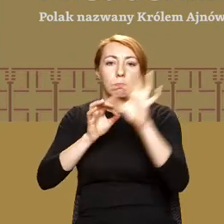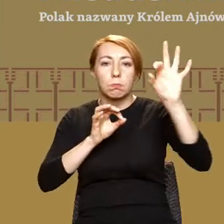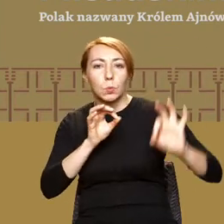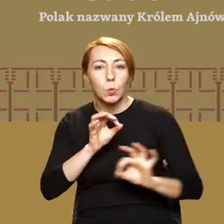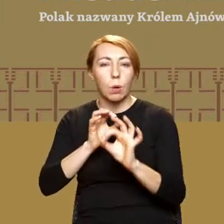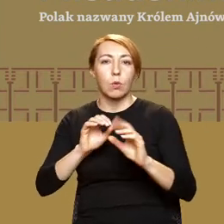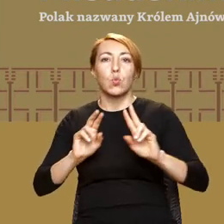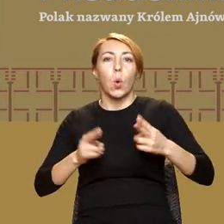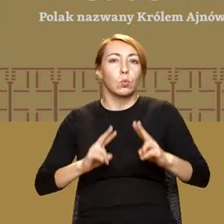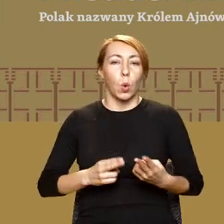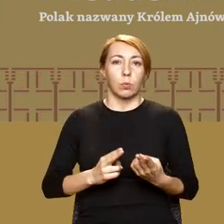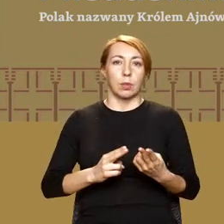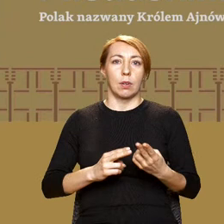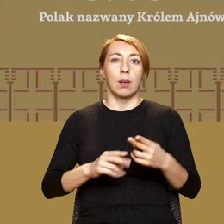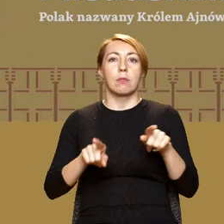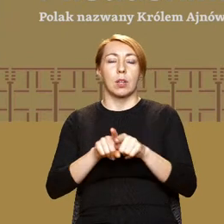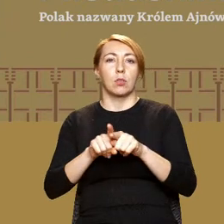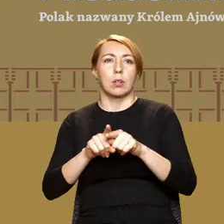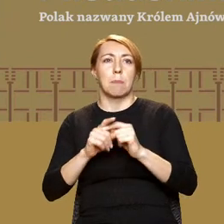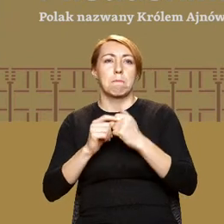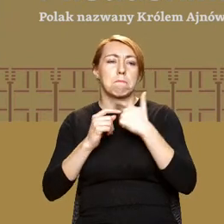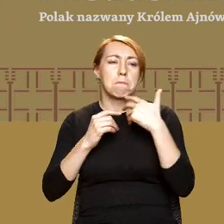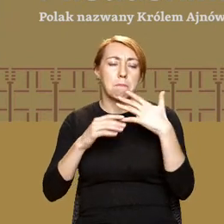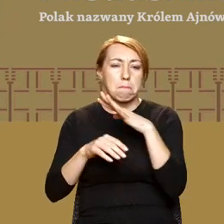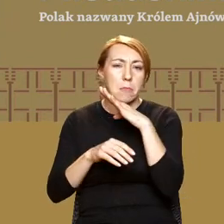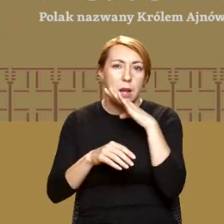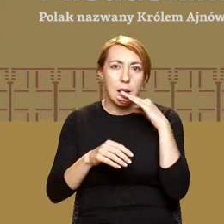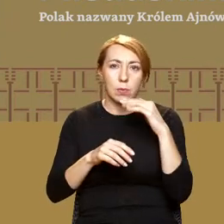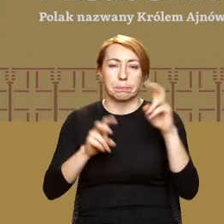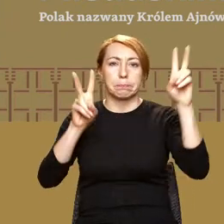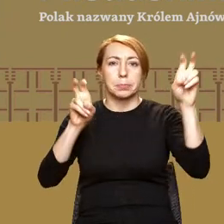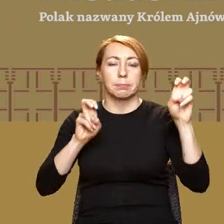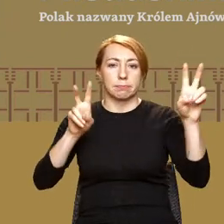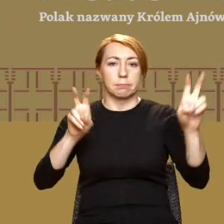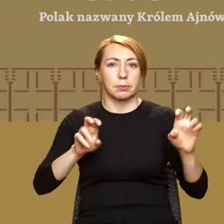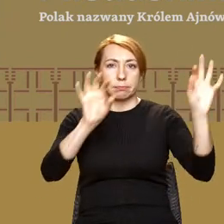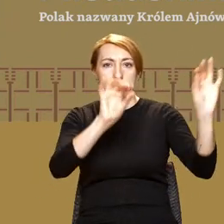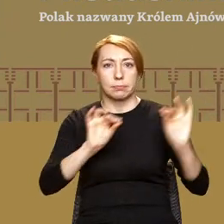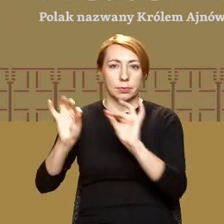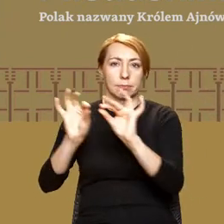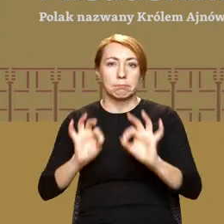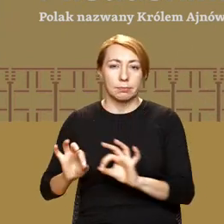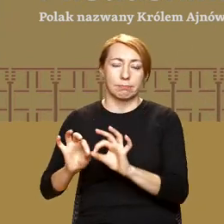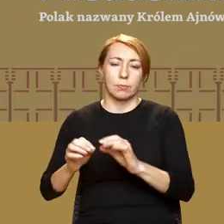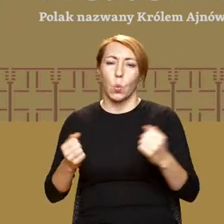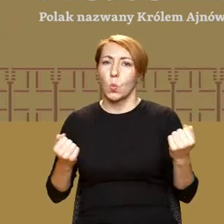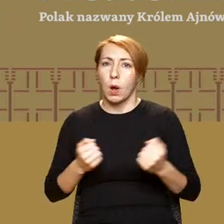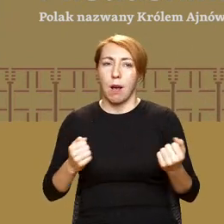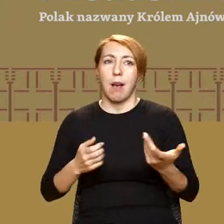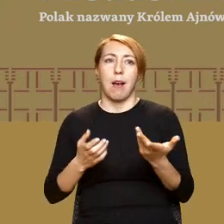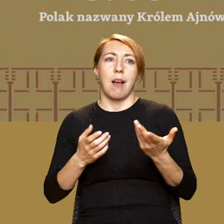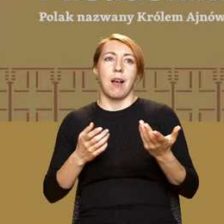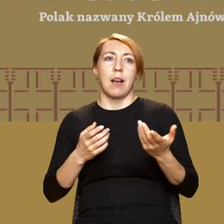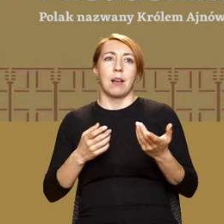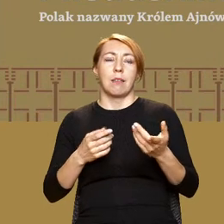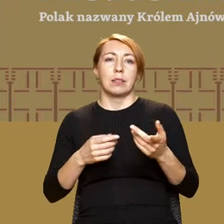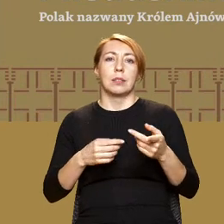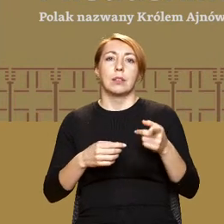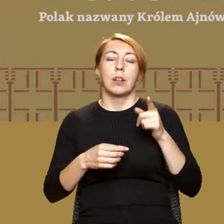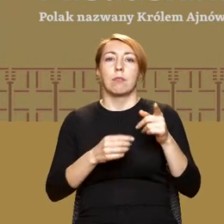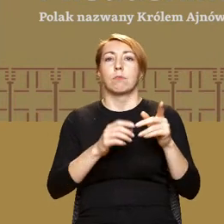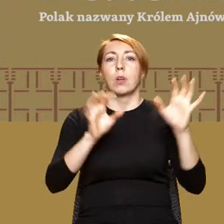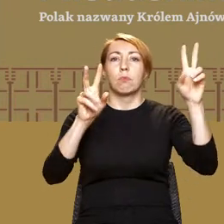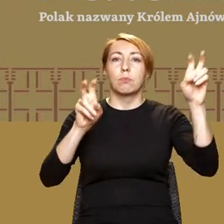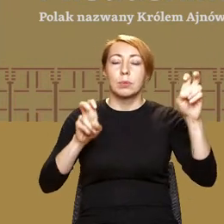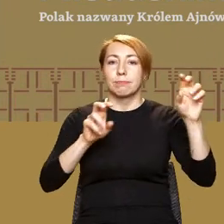i książka ilustrowana jest tysiącami cytatów. Cytaty te oczywiście w książce japońskiej